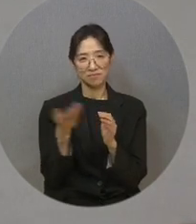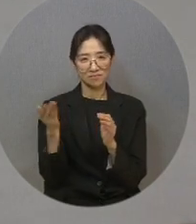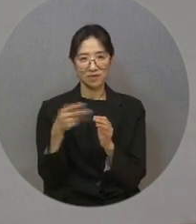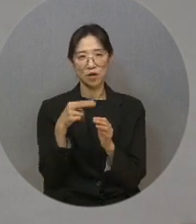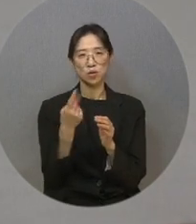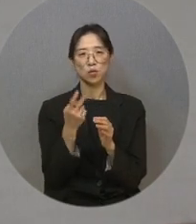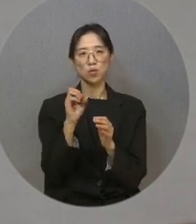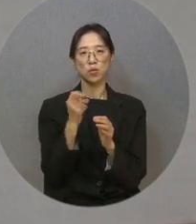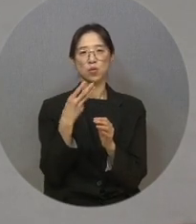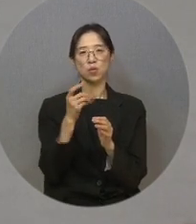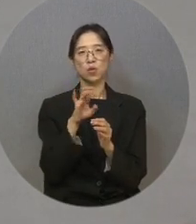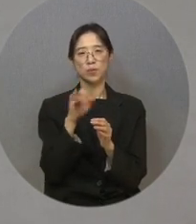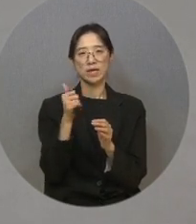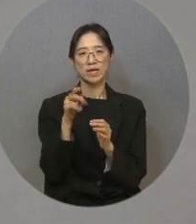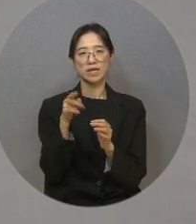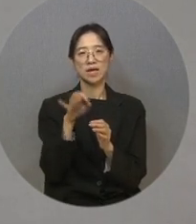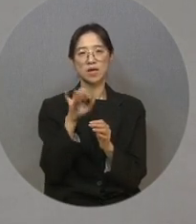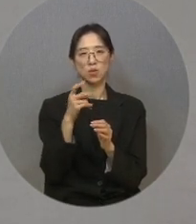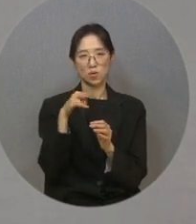도이토미 히데요시